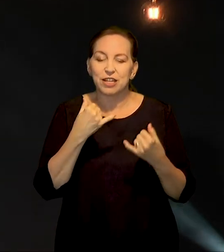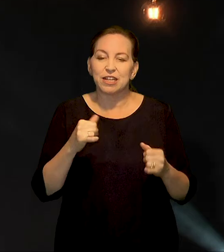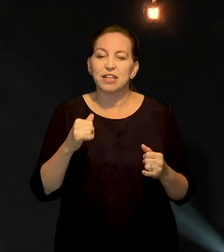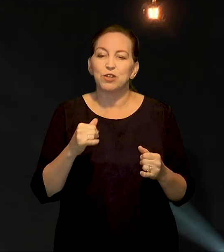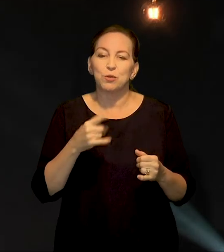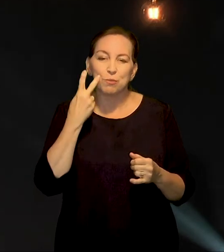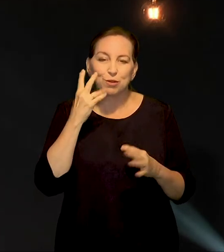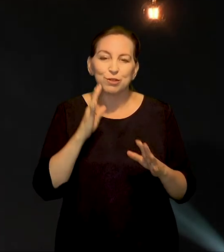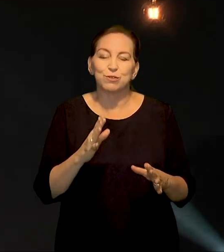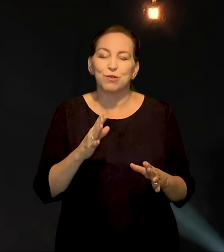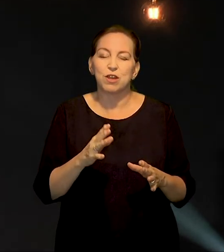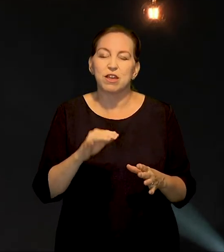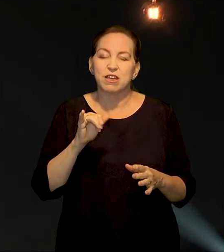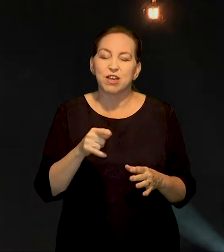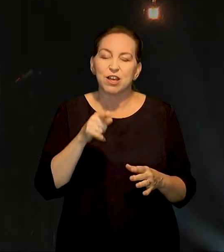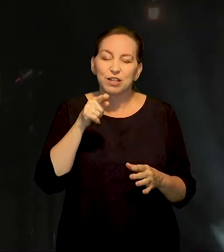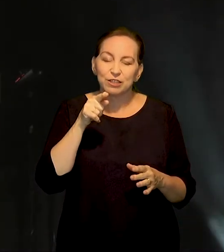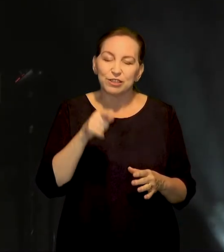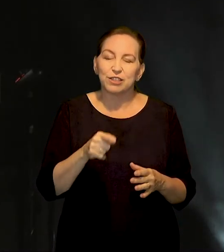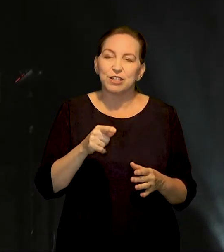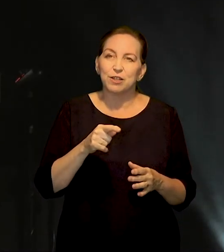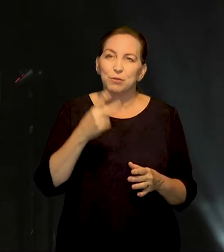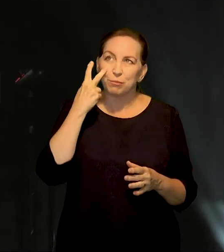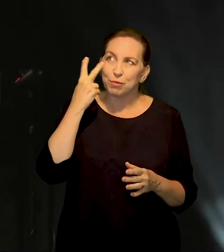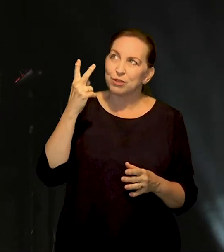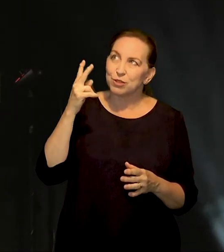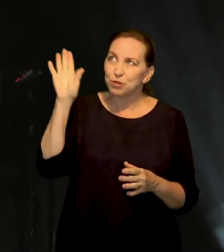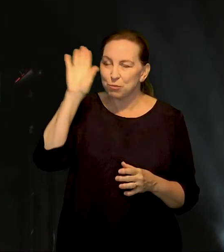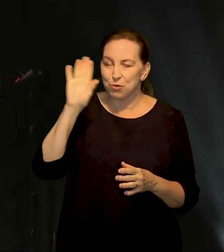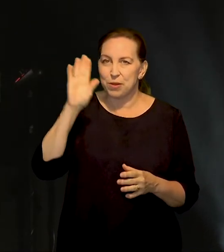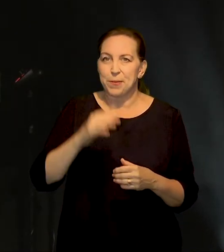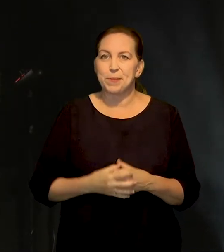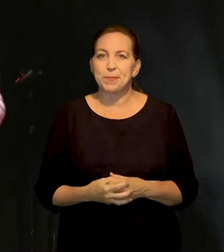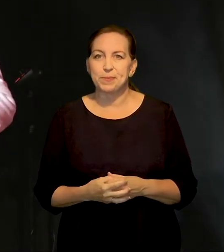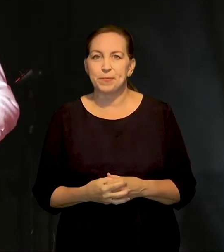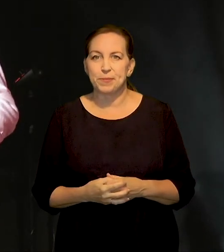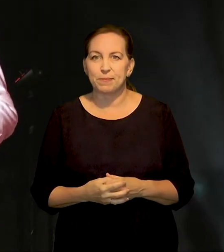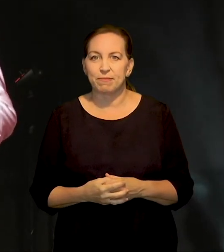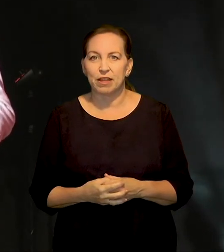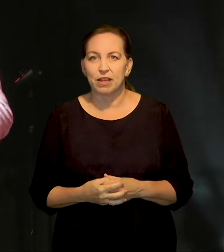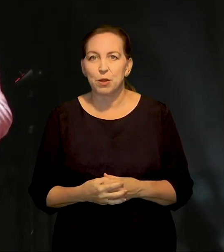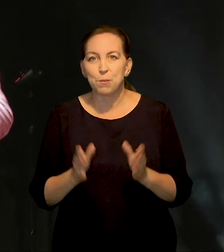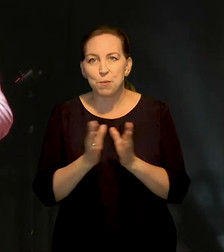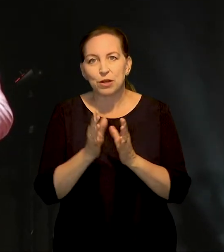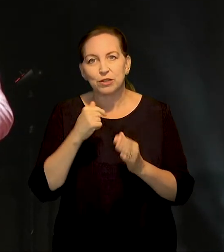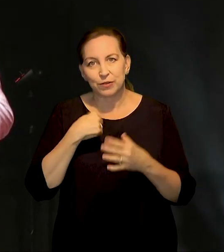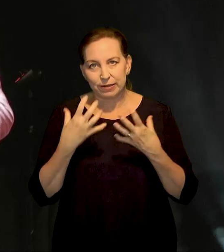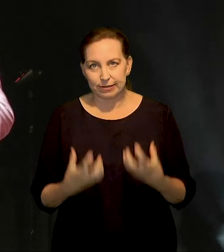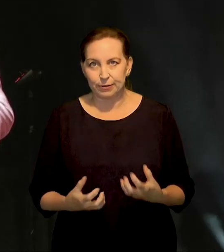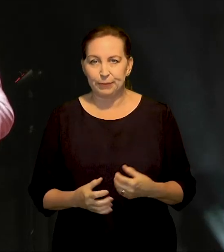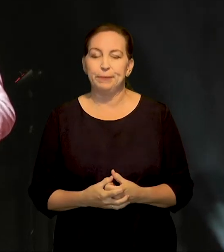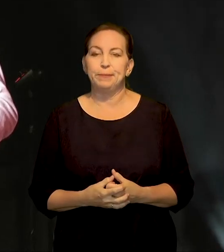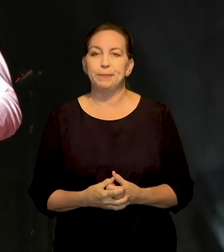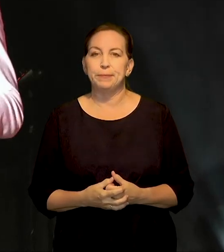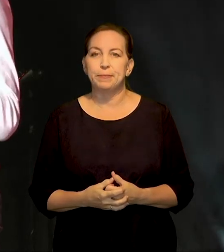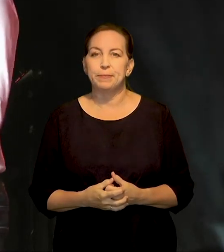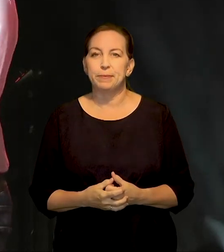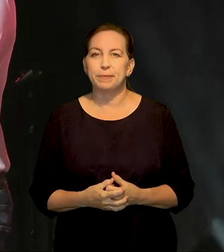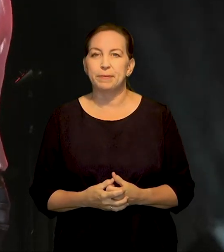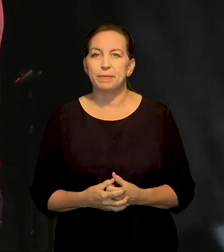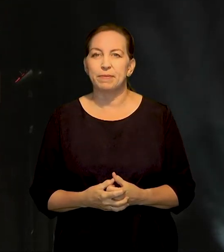Potraktujcie to jako proroctwo. Kościele, rozważ to. Wierzę, że nadejdzie czas, że ludzie, którzy się pogubili, będą wracali. I pytanie jest, jak zareagujemy,